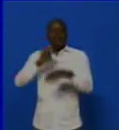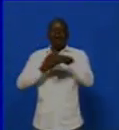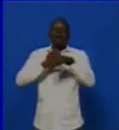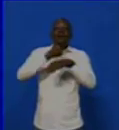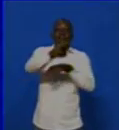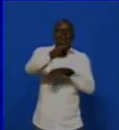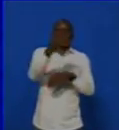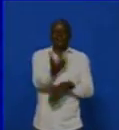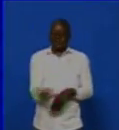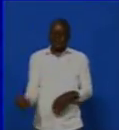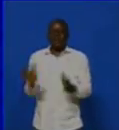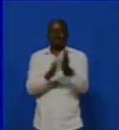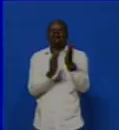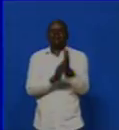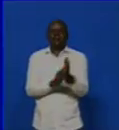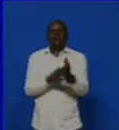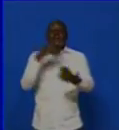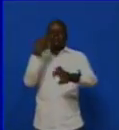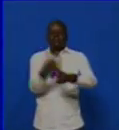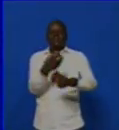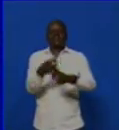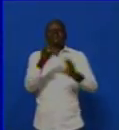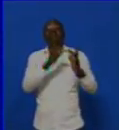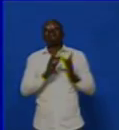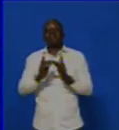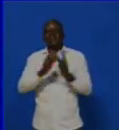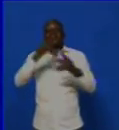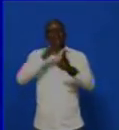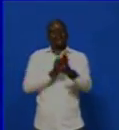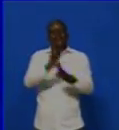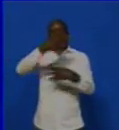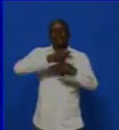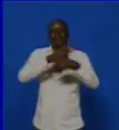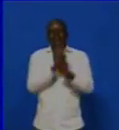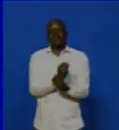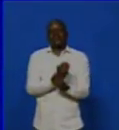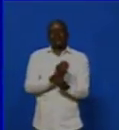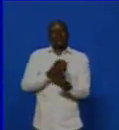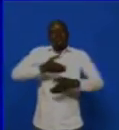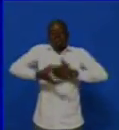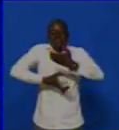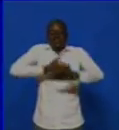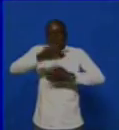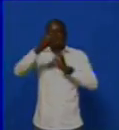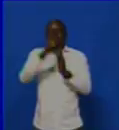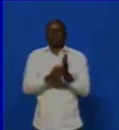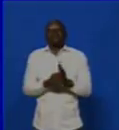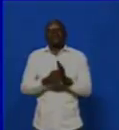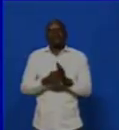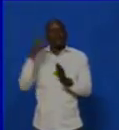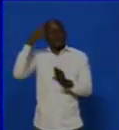à l'école. Les difficultés liées à la filière production, transformation, commercialisation ont été